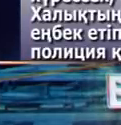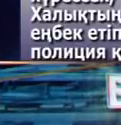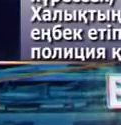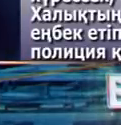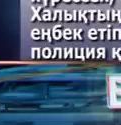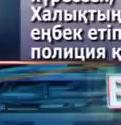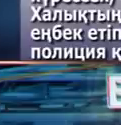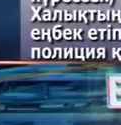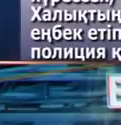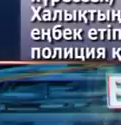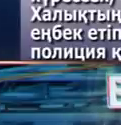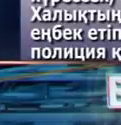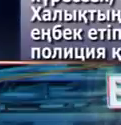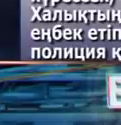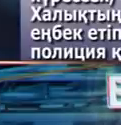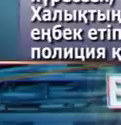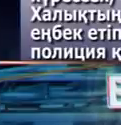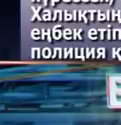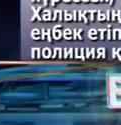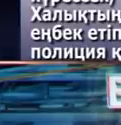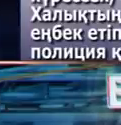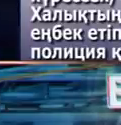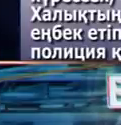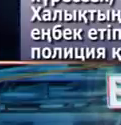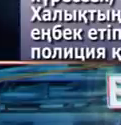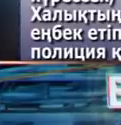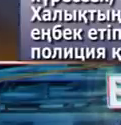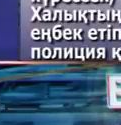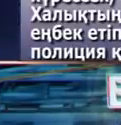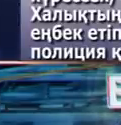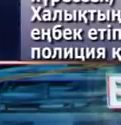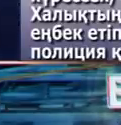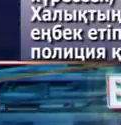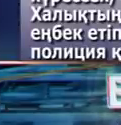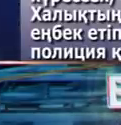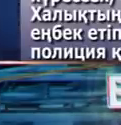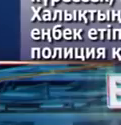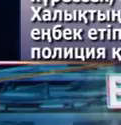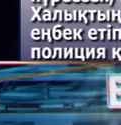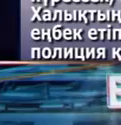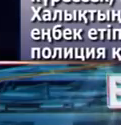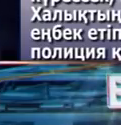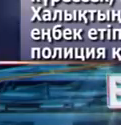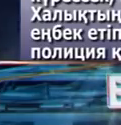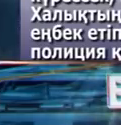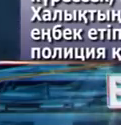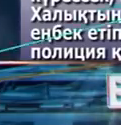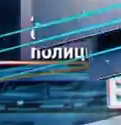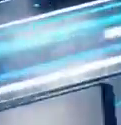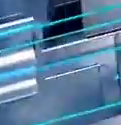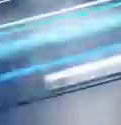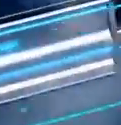тіктеуге шақырды. Жалпы елдегі эпидемиялық жағдай бақылауда. Бәріміз бірге жұмыла күрессек, індетті жеңеміз.